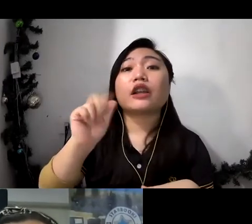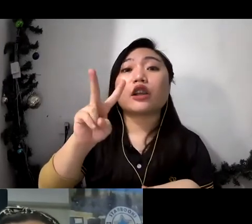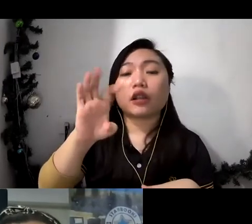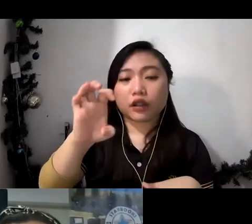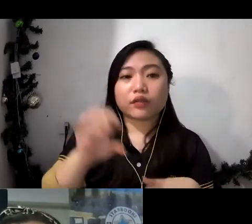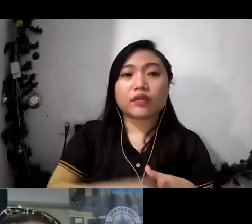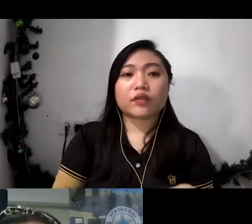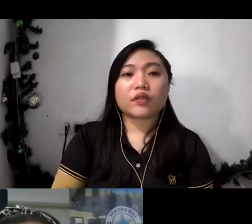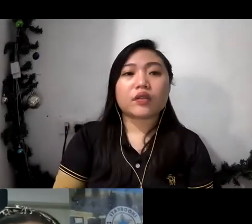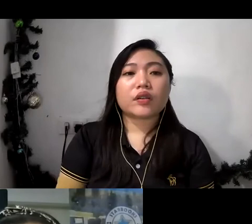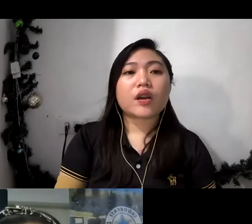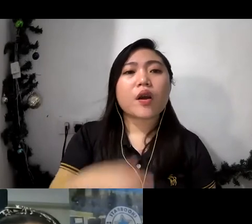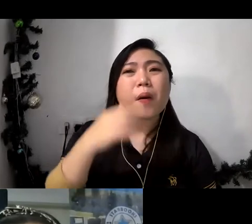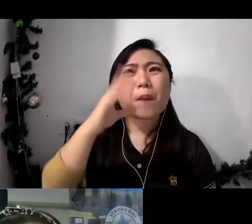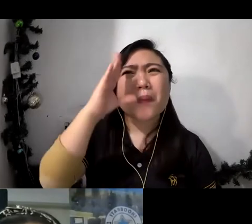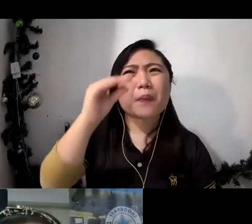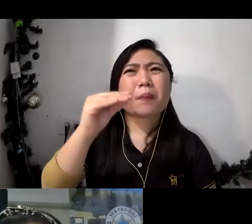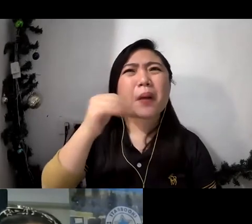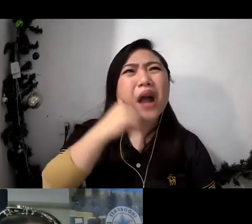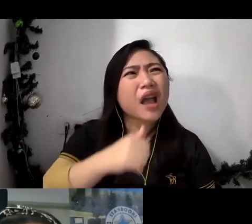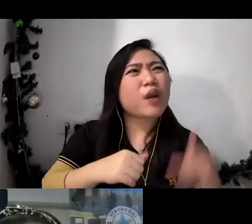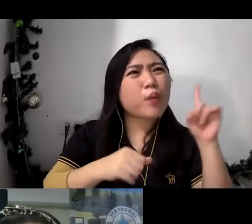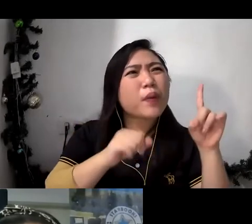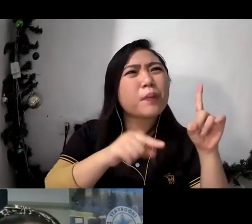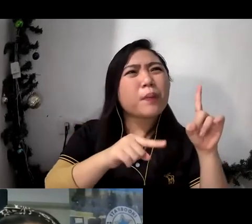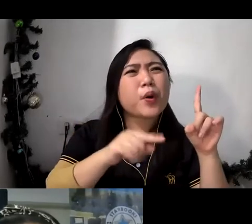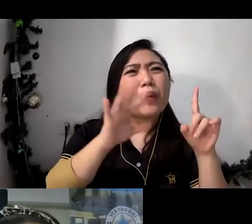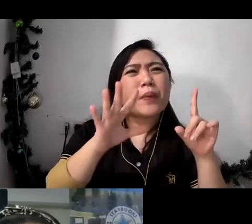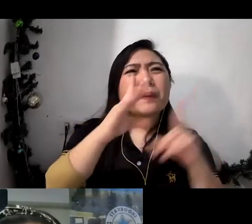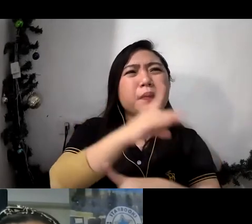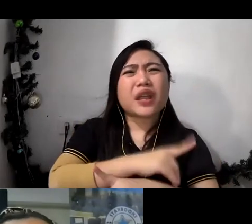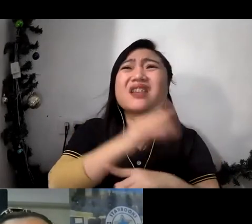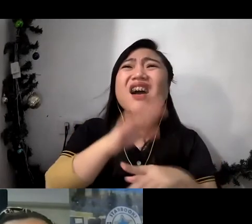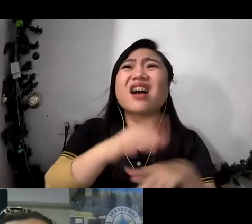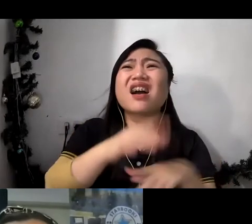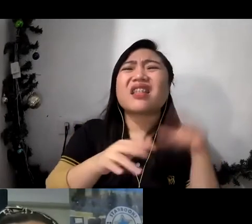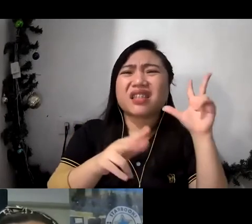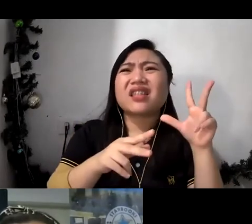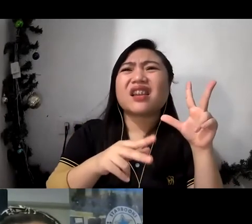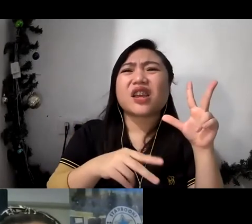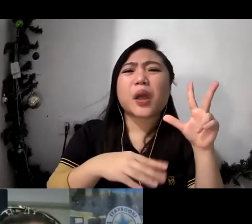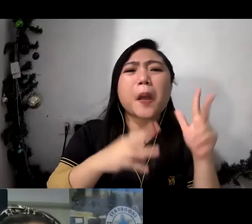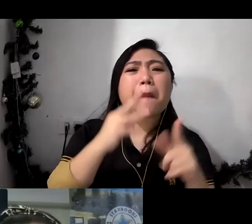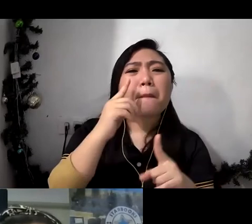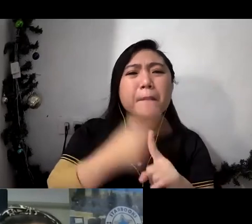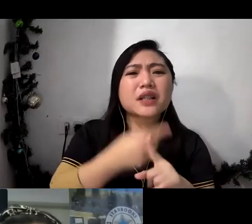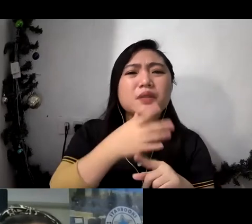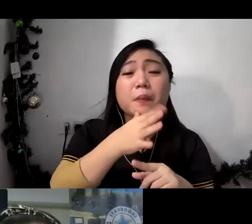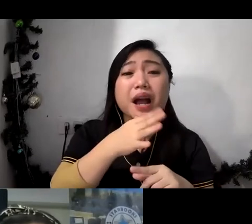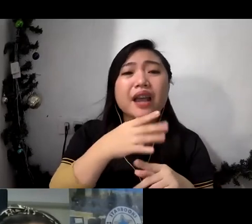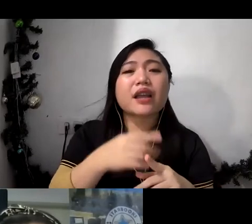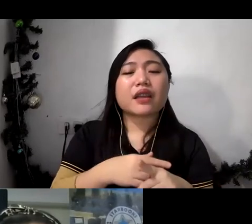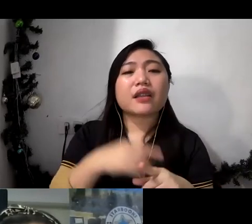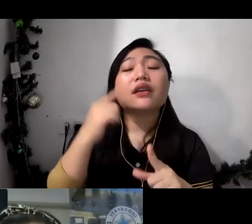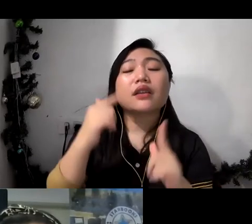1.5 days yung babae, kung 3 months ang babae, 3 months din ang lalaki. May ganun. Ang kaibahan lang po nila, no, sa kanilang bansa, hanggang